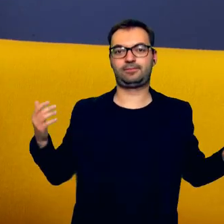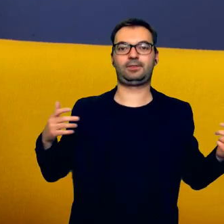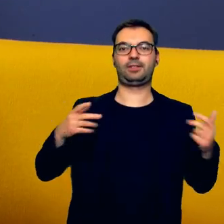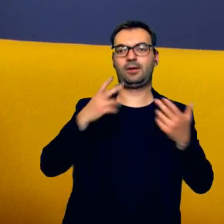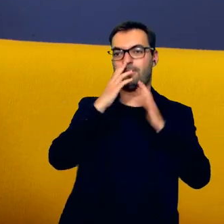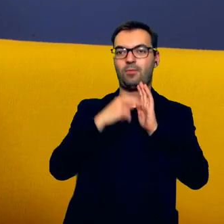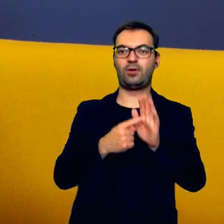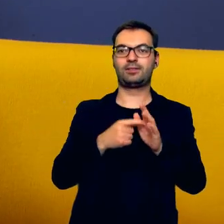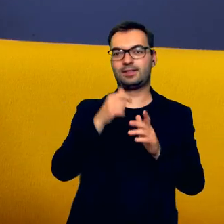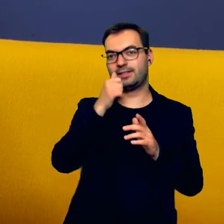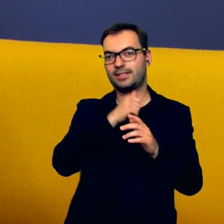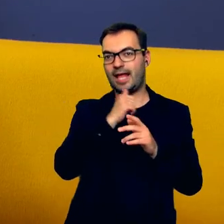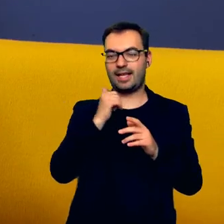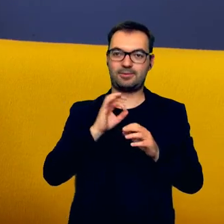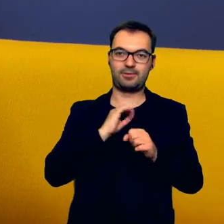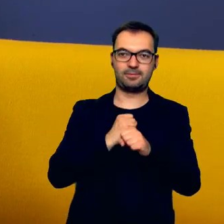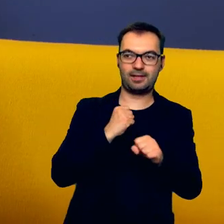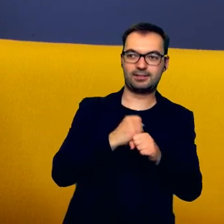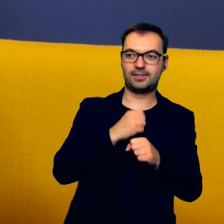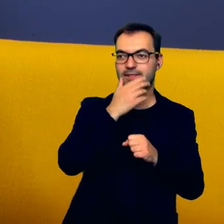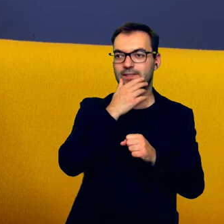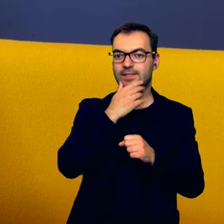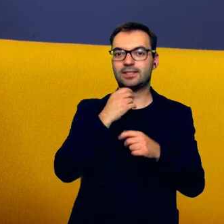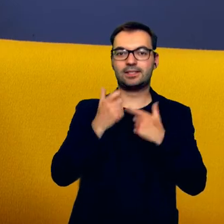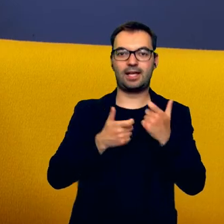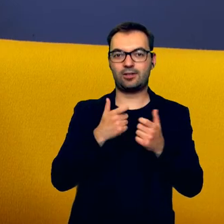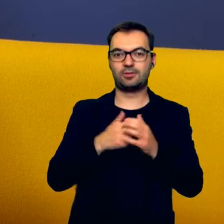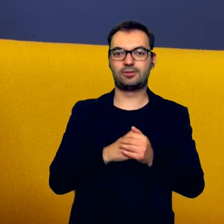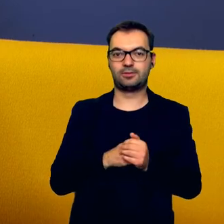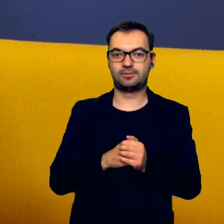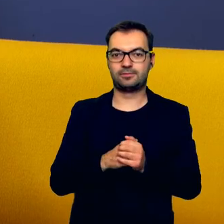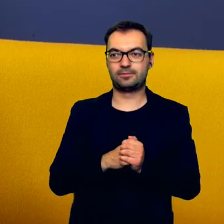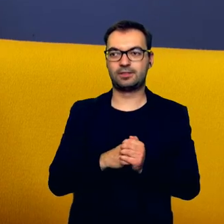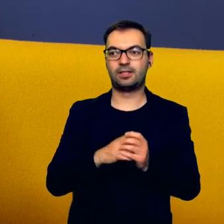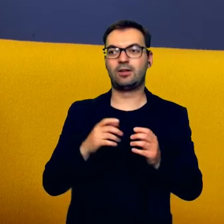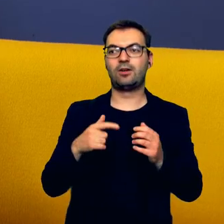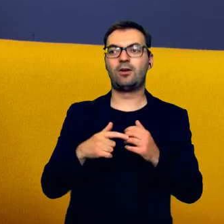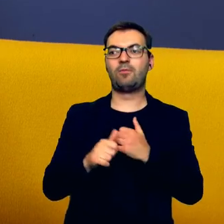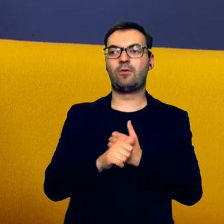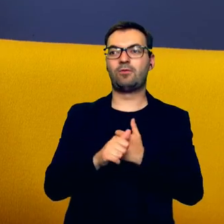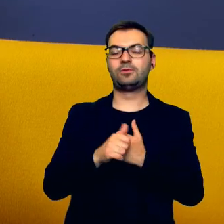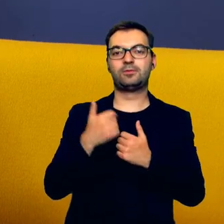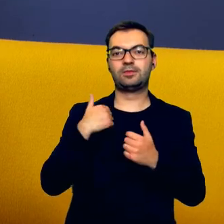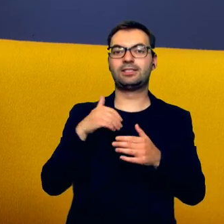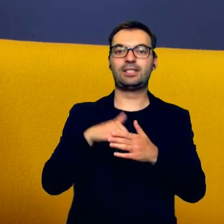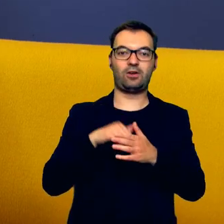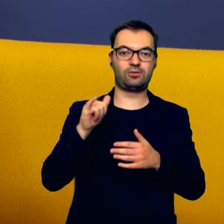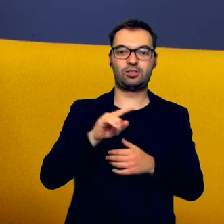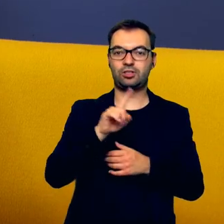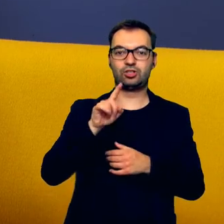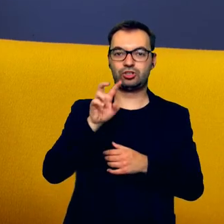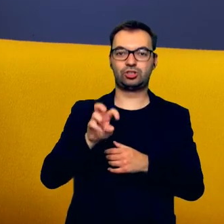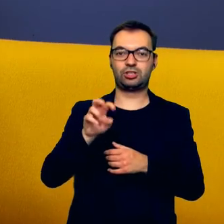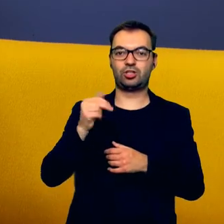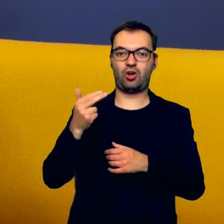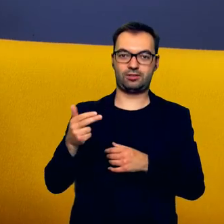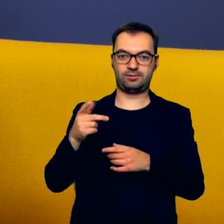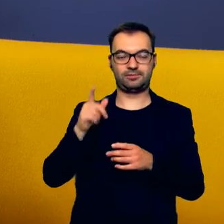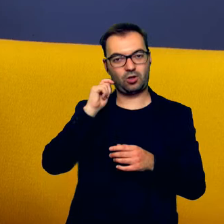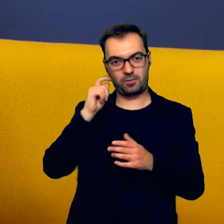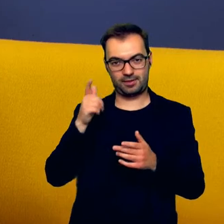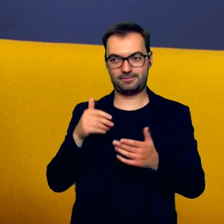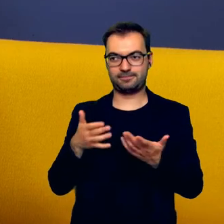Odsłaniam tutaj trochę tajniki warsztatu twórczego. Tak to robię. Oczywiście i tutaj impulsem były zachowania Żychonia wobec pewnej